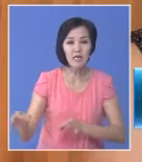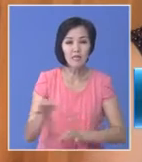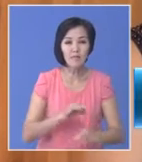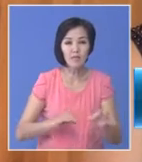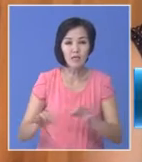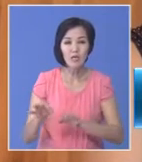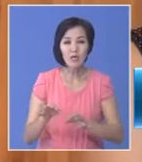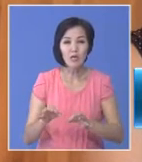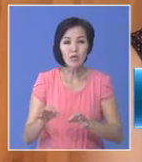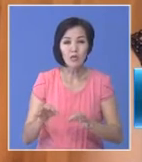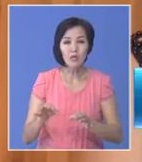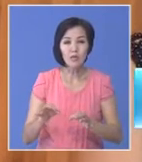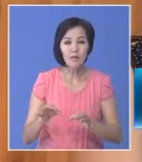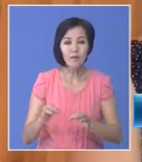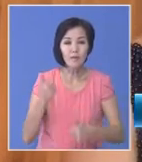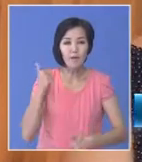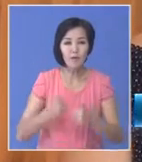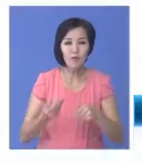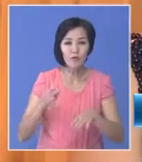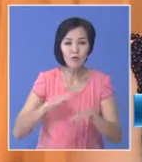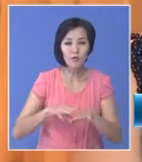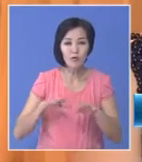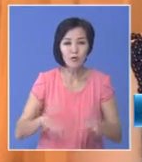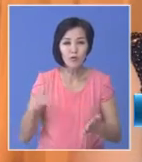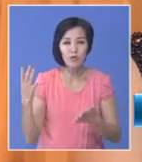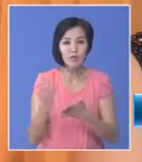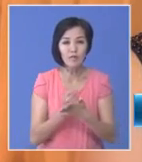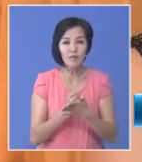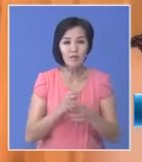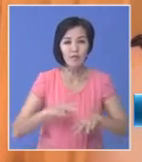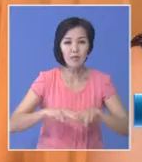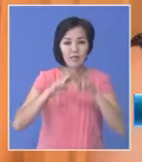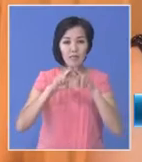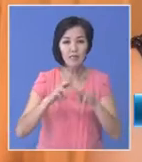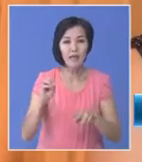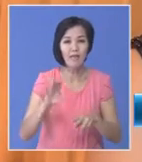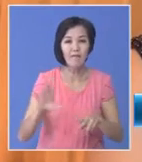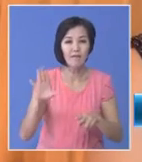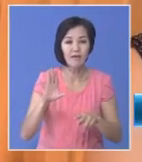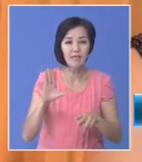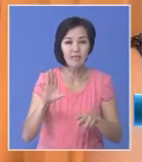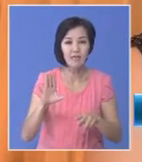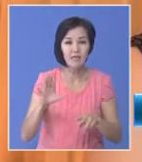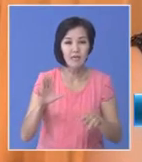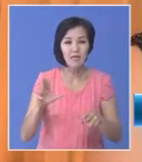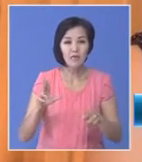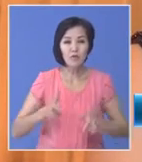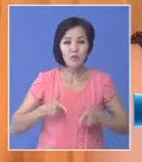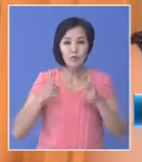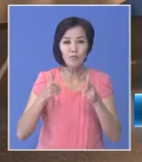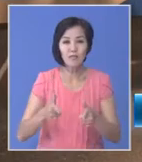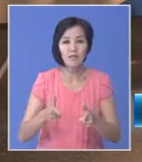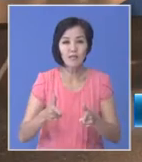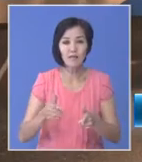байқауында 3-ші орынды жеңіп алдым. Мен Астана қаласындағы Евразиялық университетке түскім келеді, логистика мамандығын таңдап